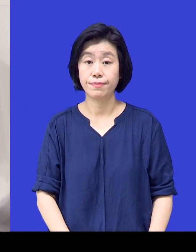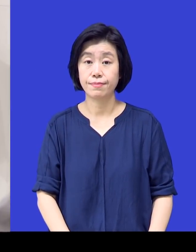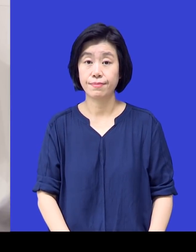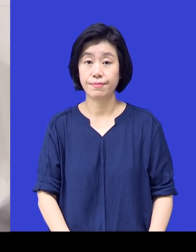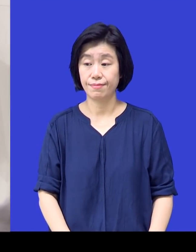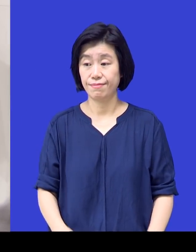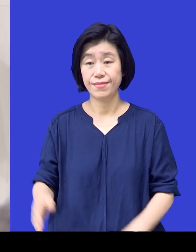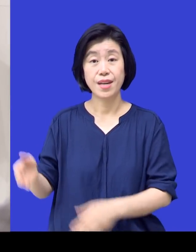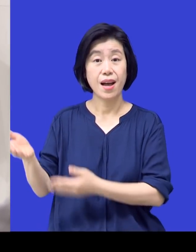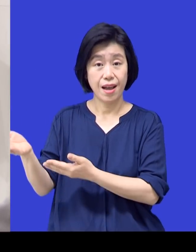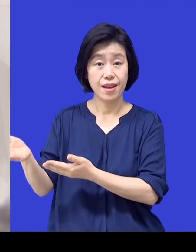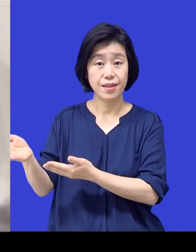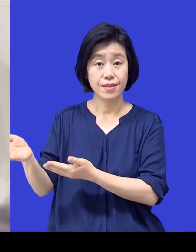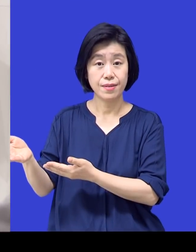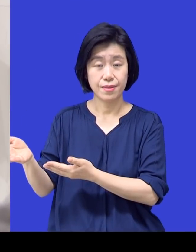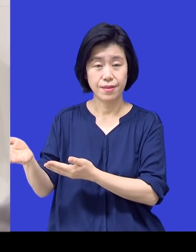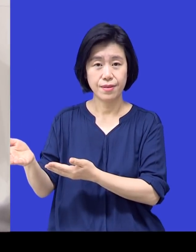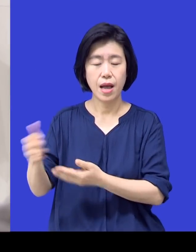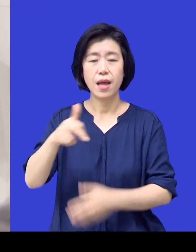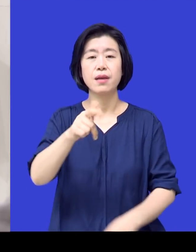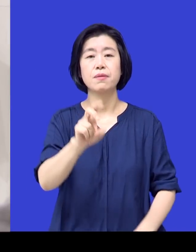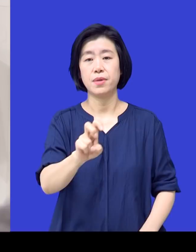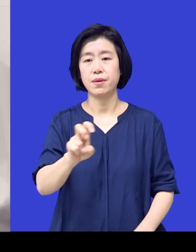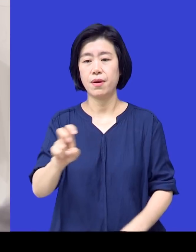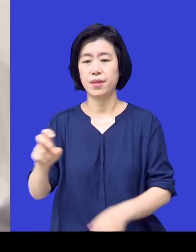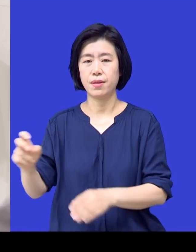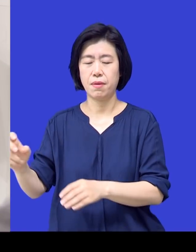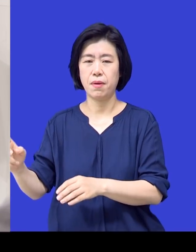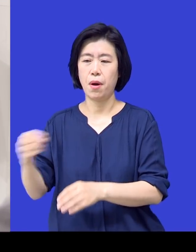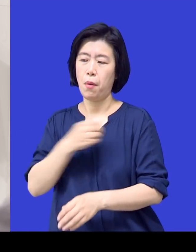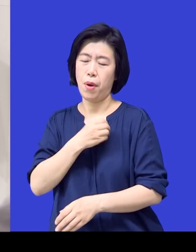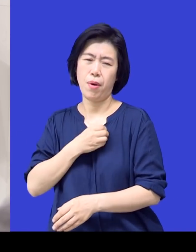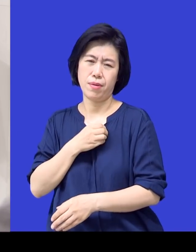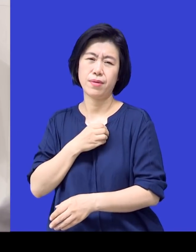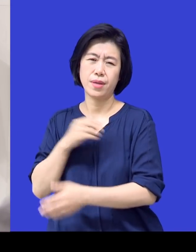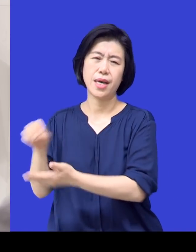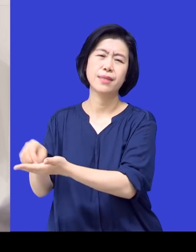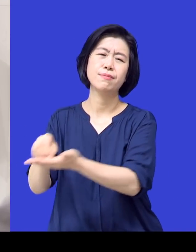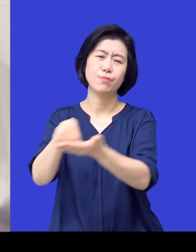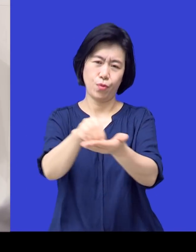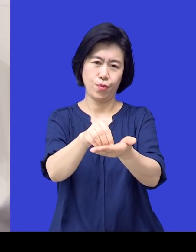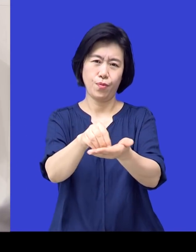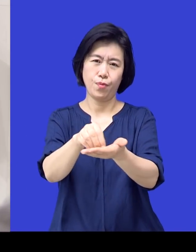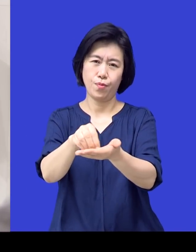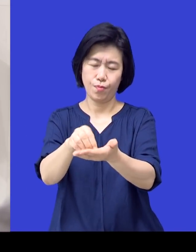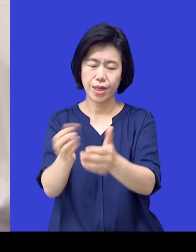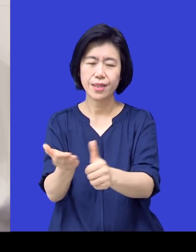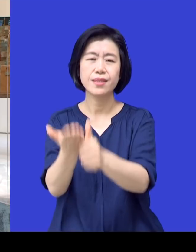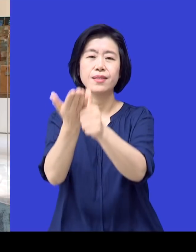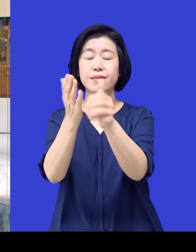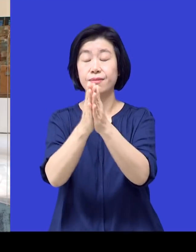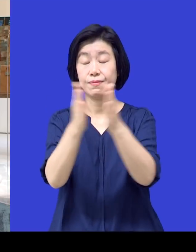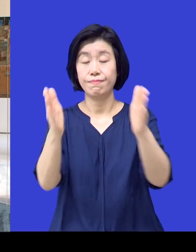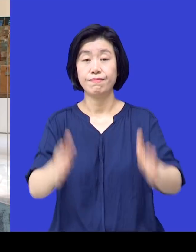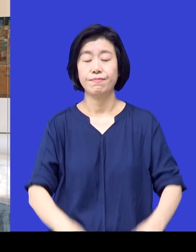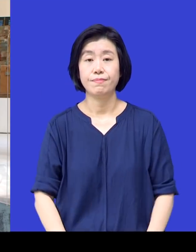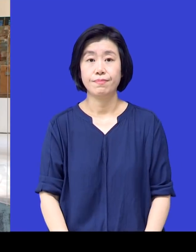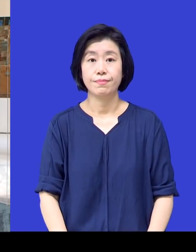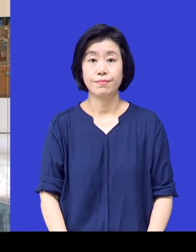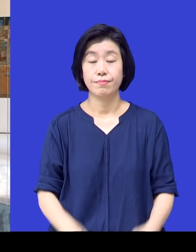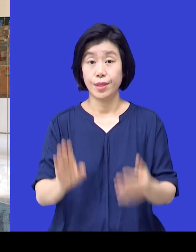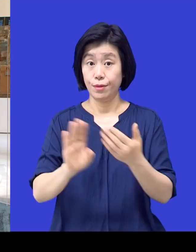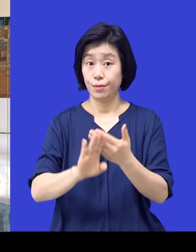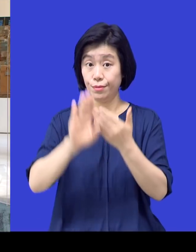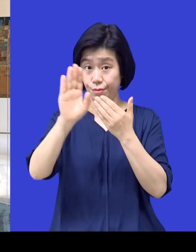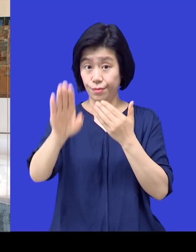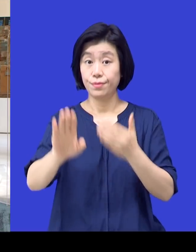컴패션 현직 교회와 함께 이 아이를 등록시켜서 네. 아이를 거기에서 양육하게 되었어요. 근데 그